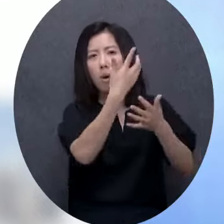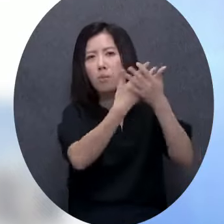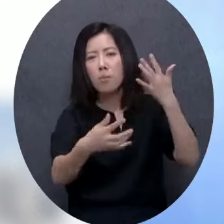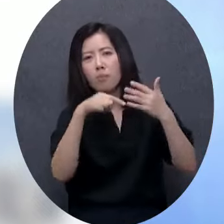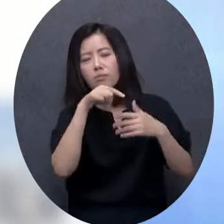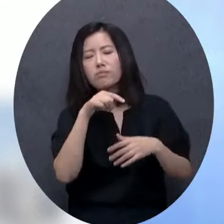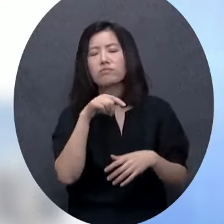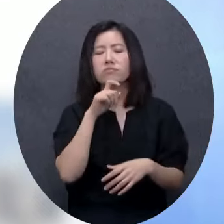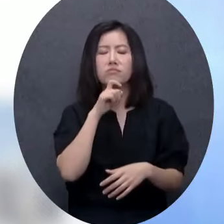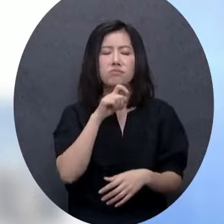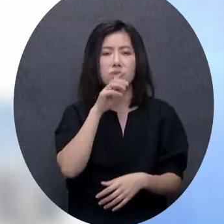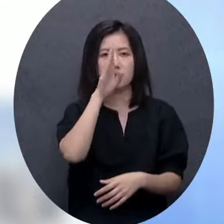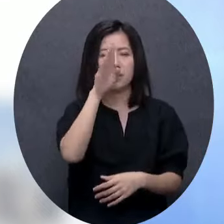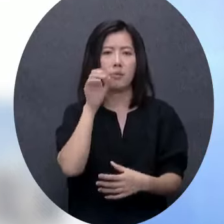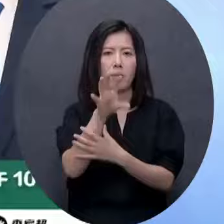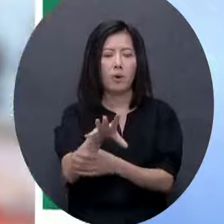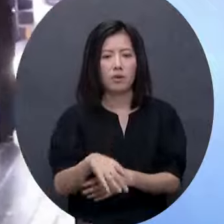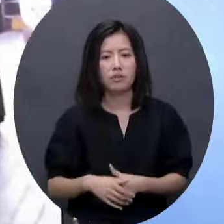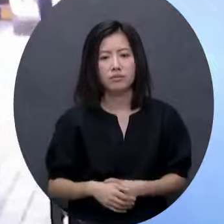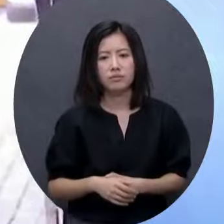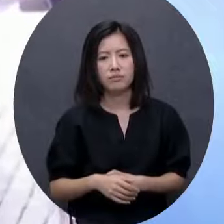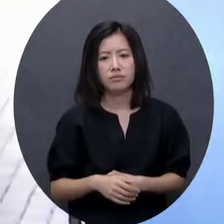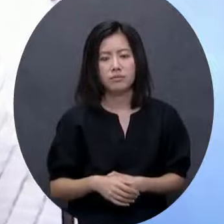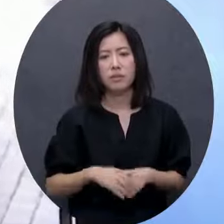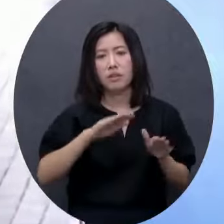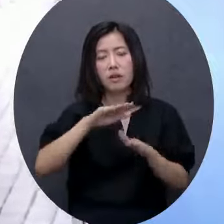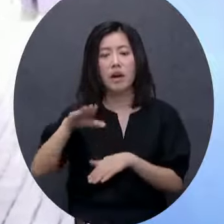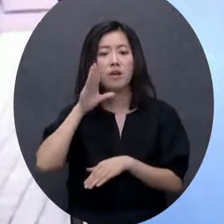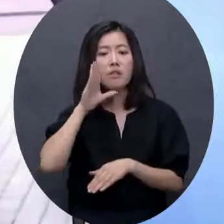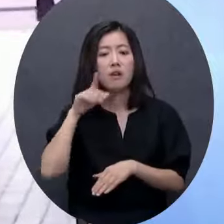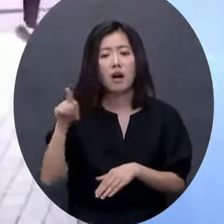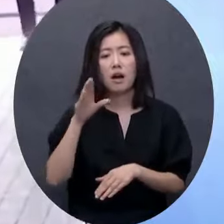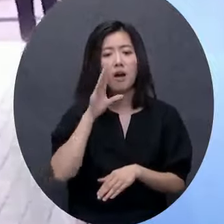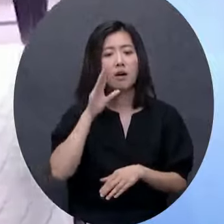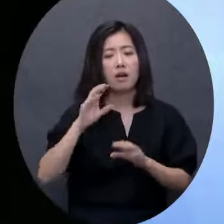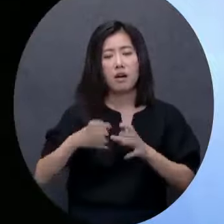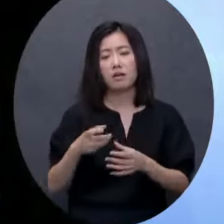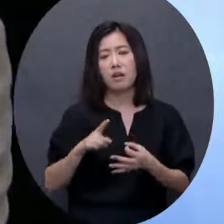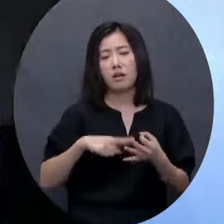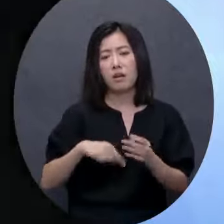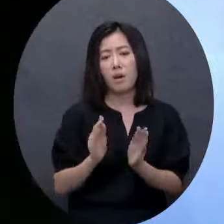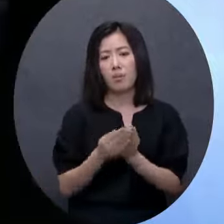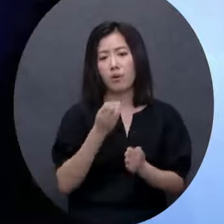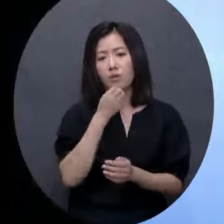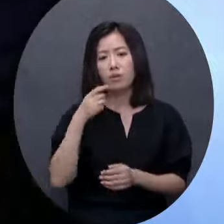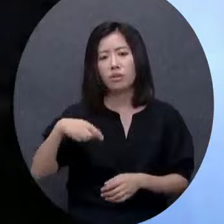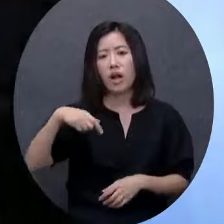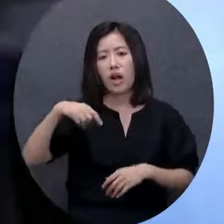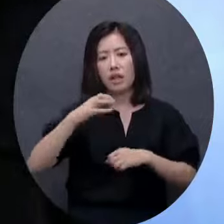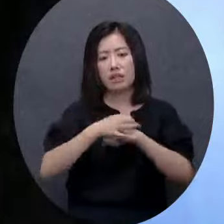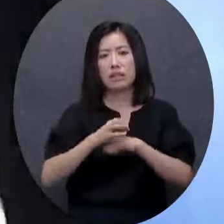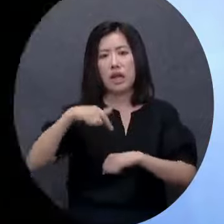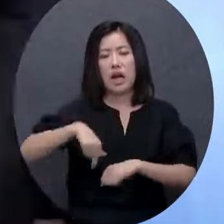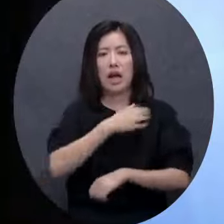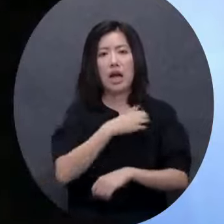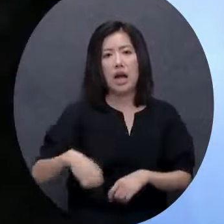和流動程式將會直播。在泰國，維泰黨黨魁貝東丹獲國會下議院表決通過當